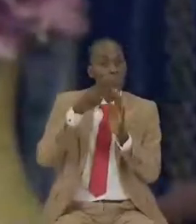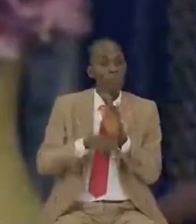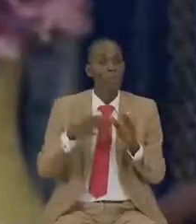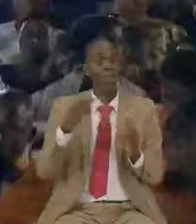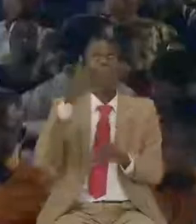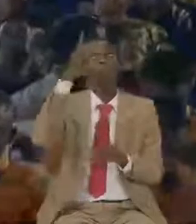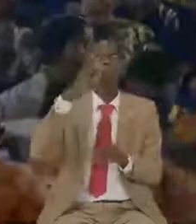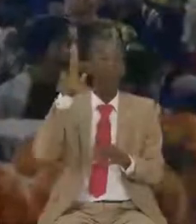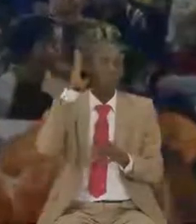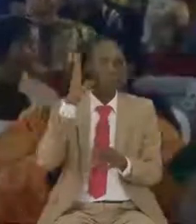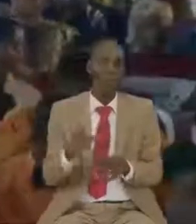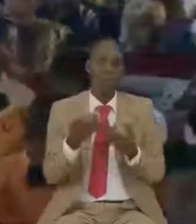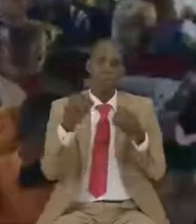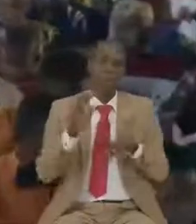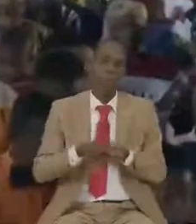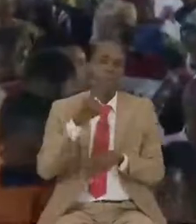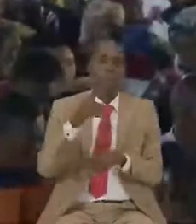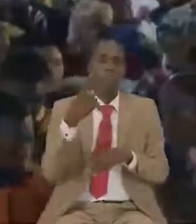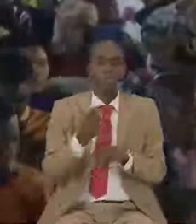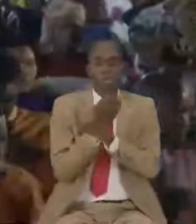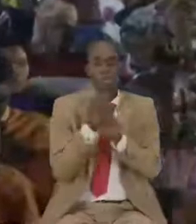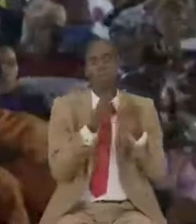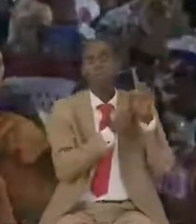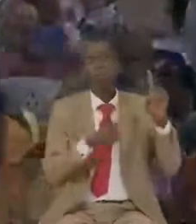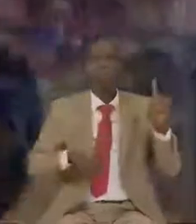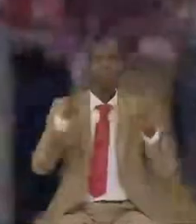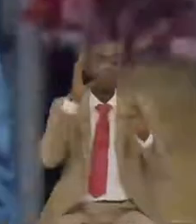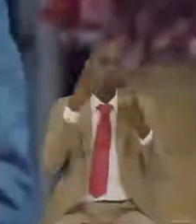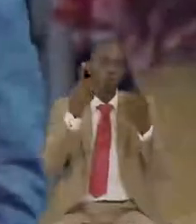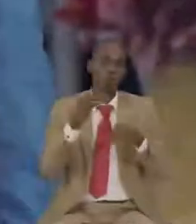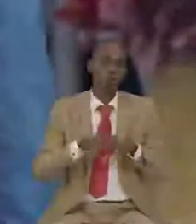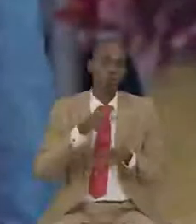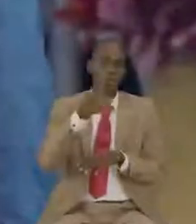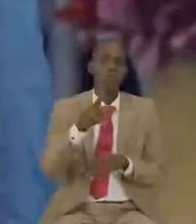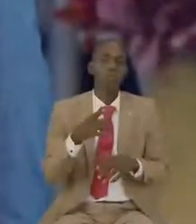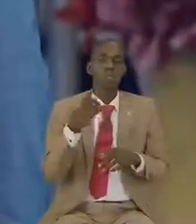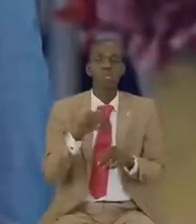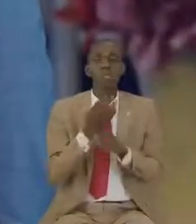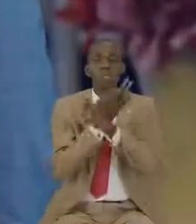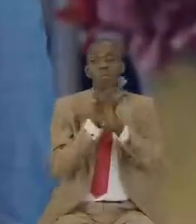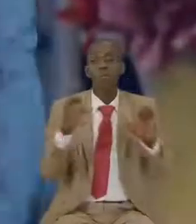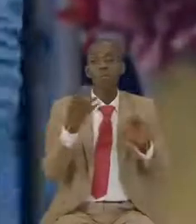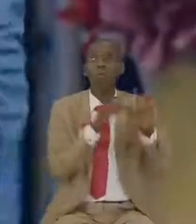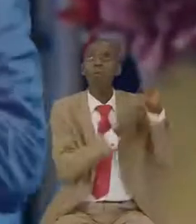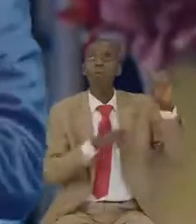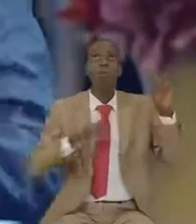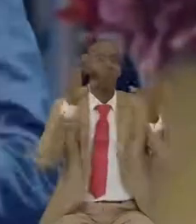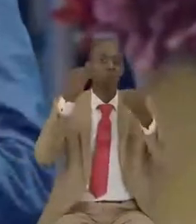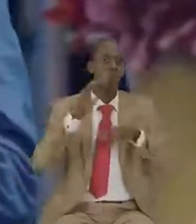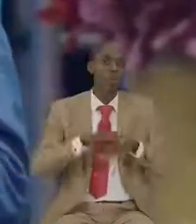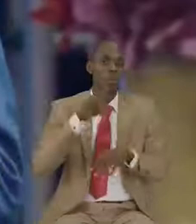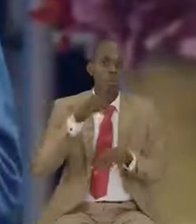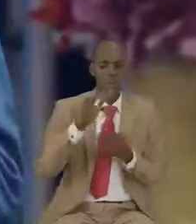ta vie. Cela viendra. La bonté de Dieu viendra. Le salut du Seigneur viendra.